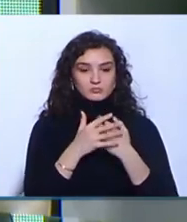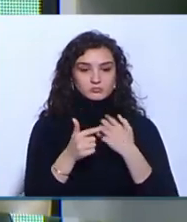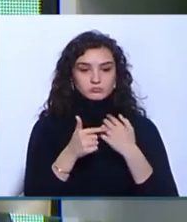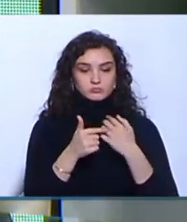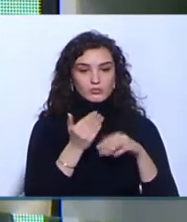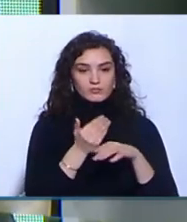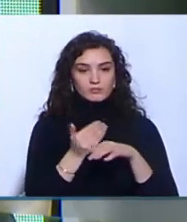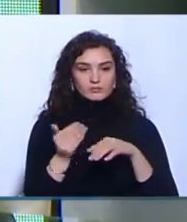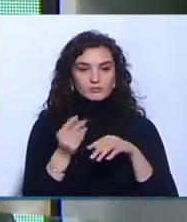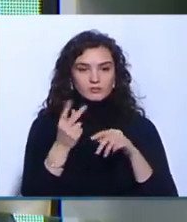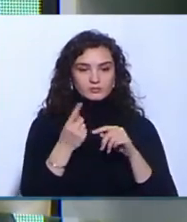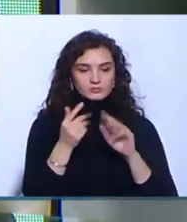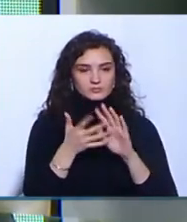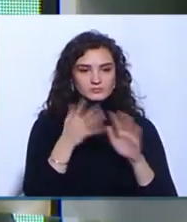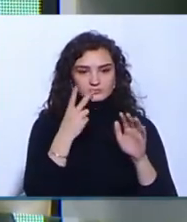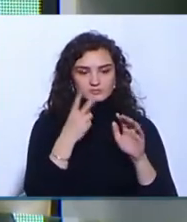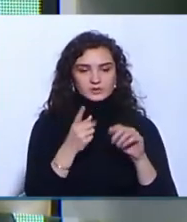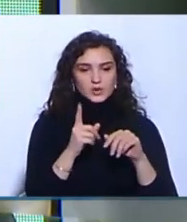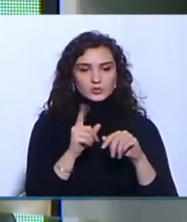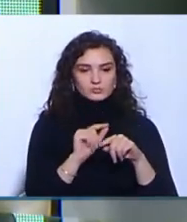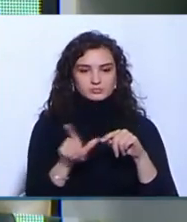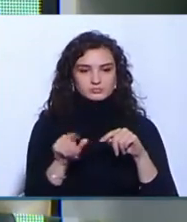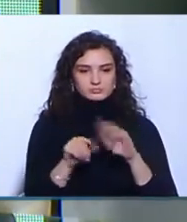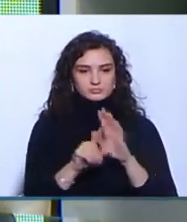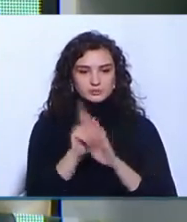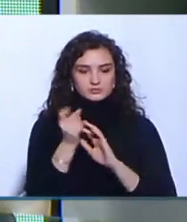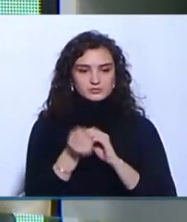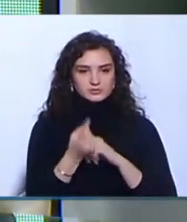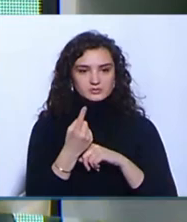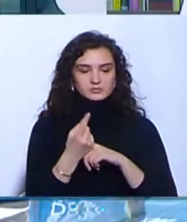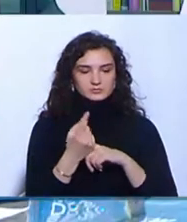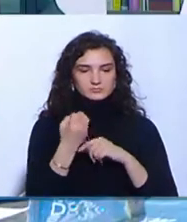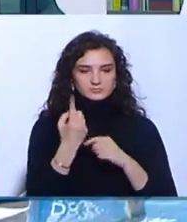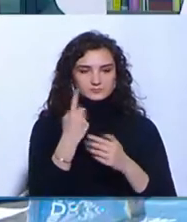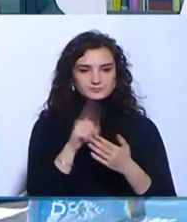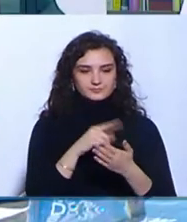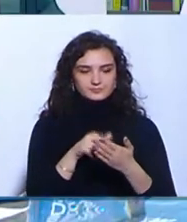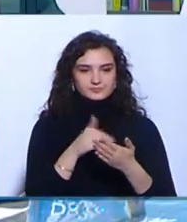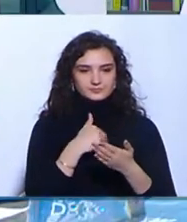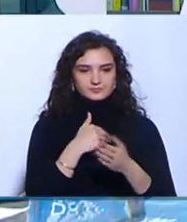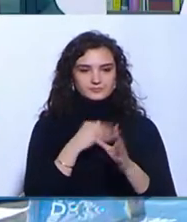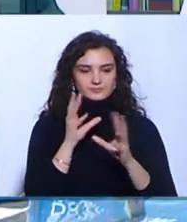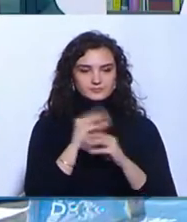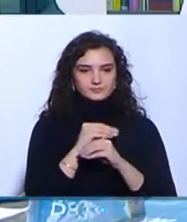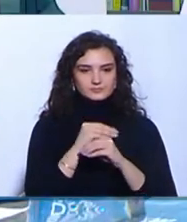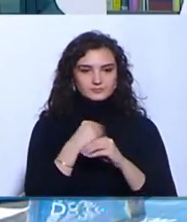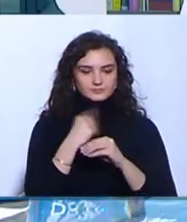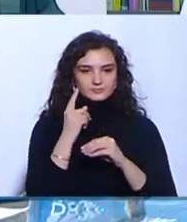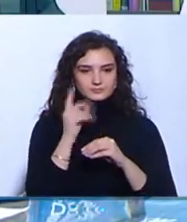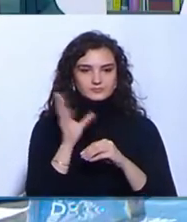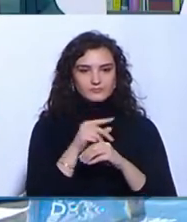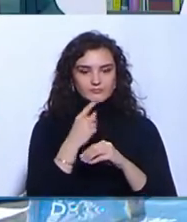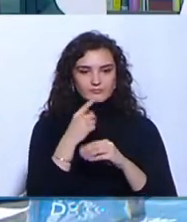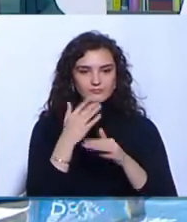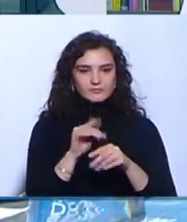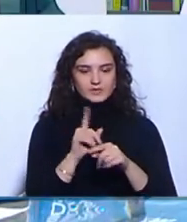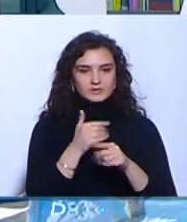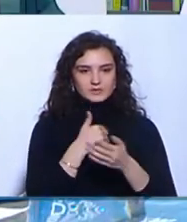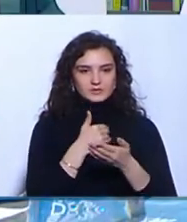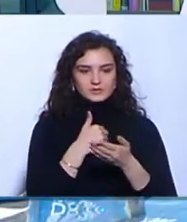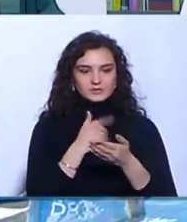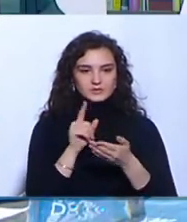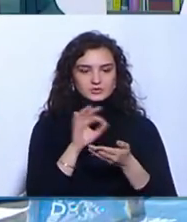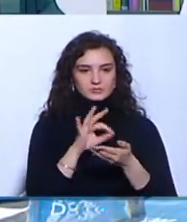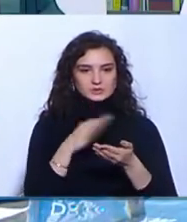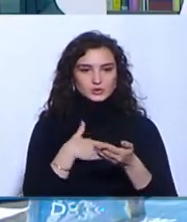მოგვიანებით, ჯერ უნდა გავარკვიოთ მიზეზი, რატო განვითარდა ეს ლიმფური შეშუპება. და კიდევ ერთი შეკითხვა მე მინდა მოვასწრო. მე მგონი ყველაფერი ვთქვით, ხო, თქვენ რაც გნებავთ. რა